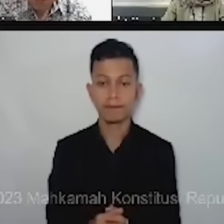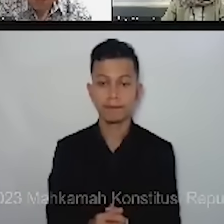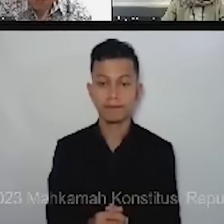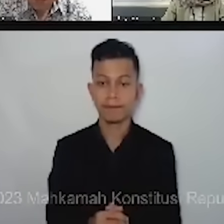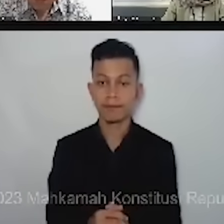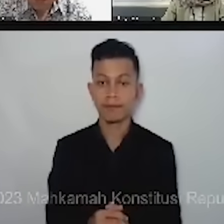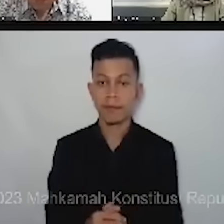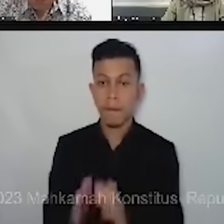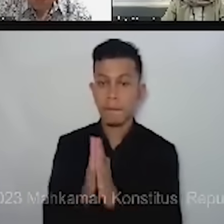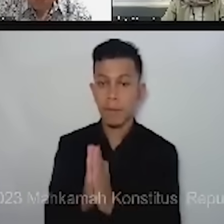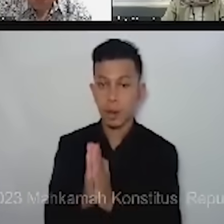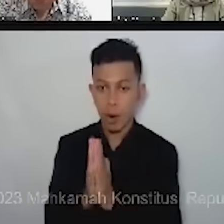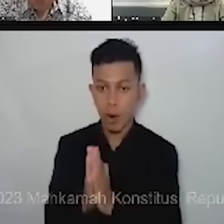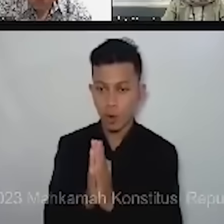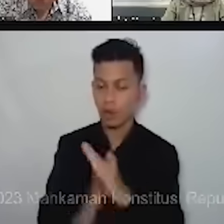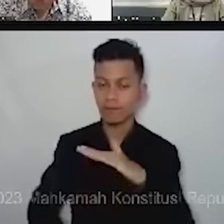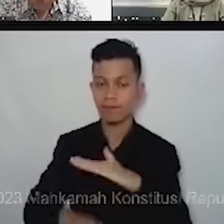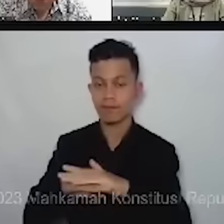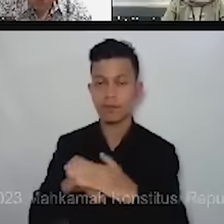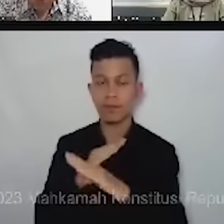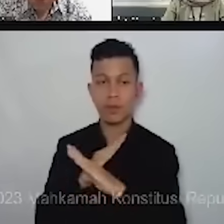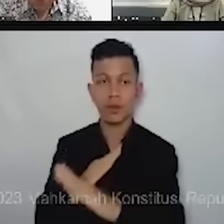permohonan para pemohon untuk